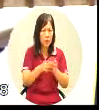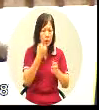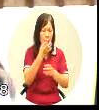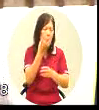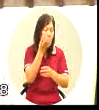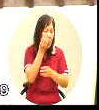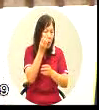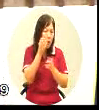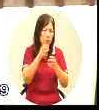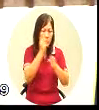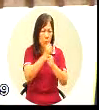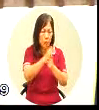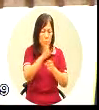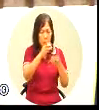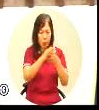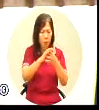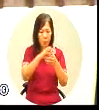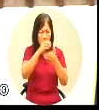产业啦相关的规范。